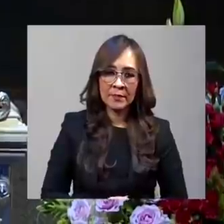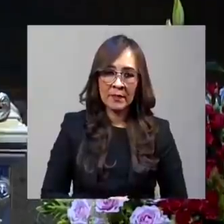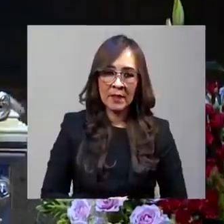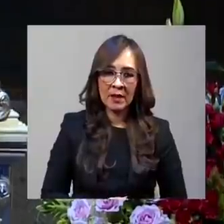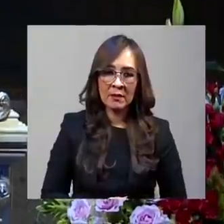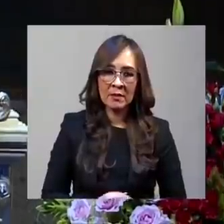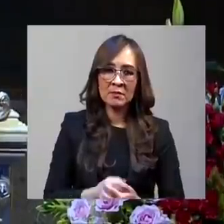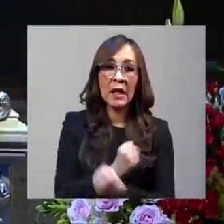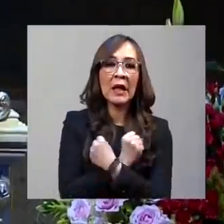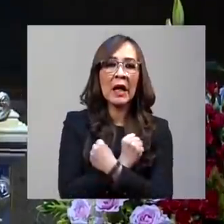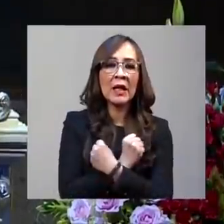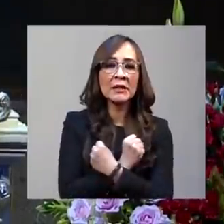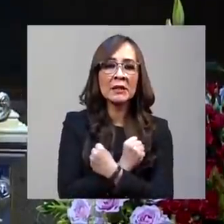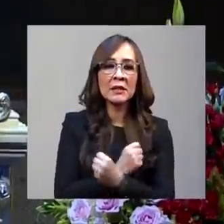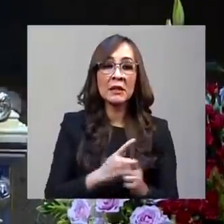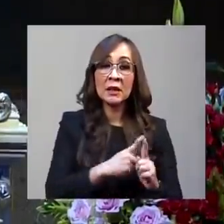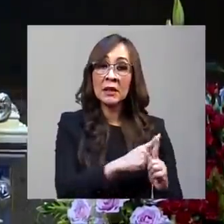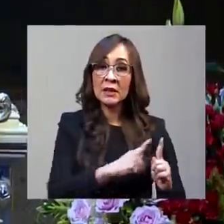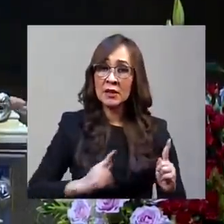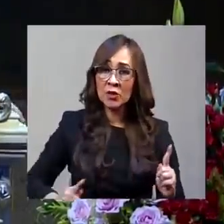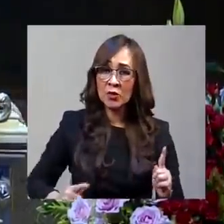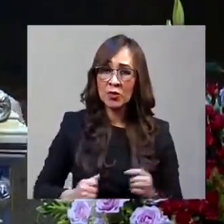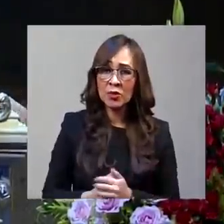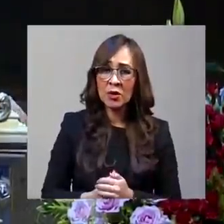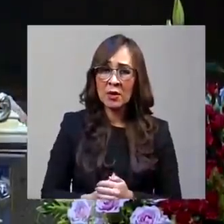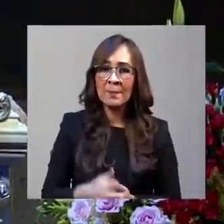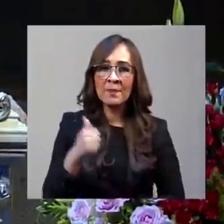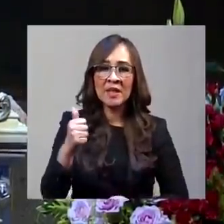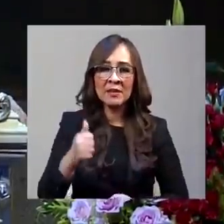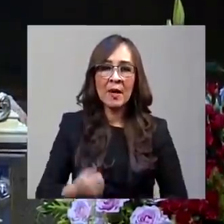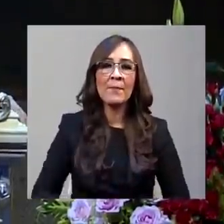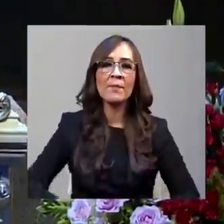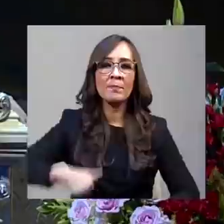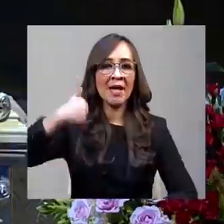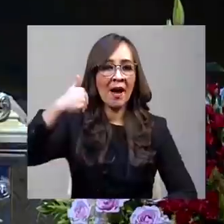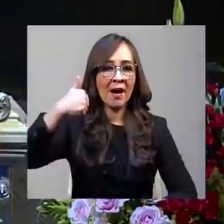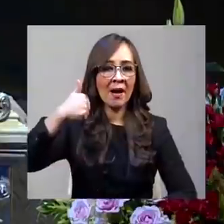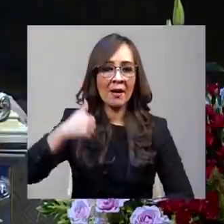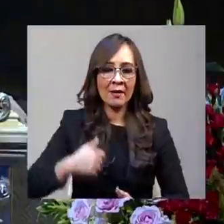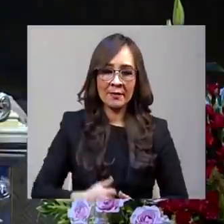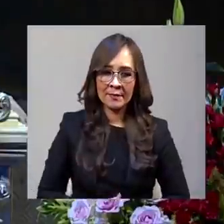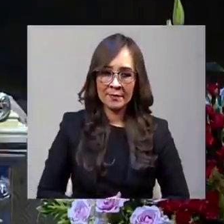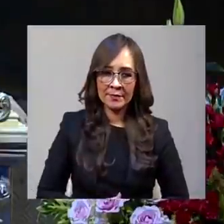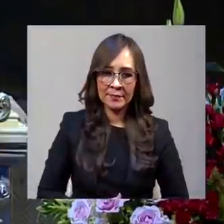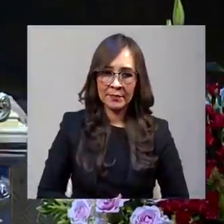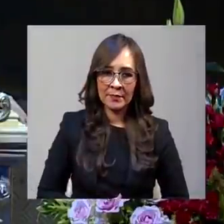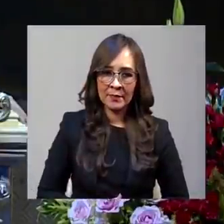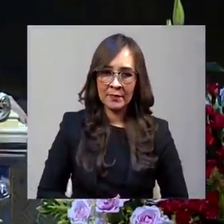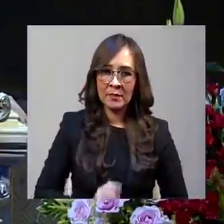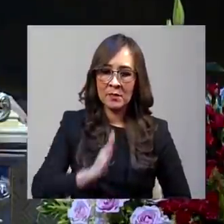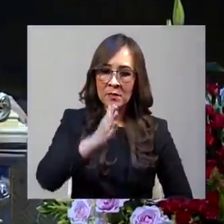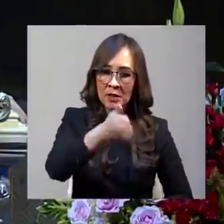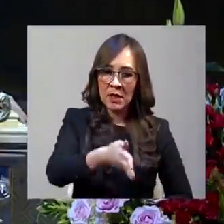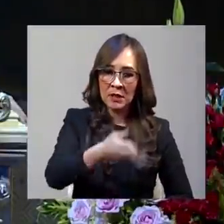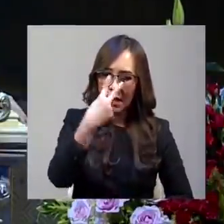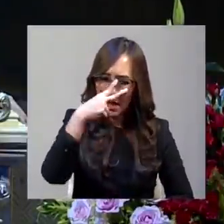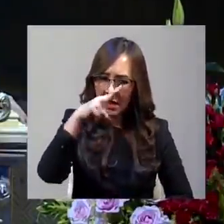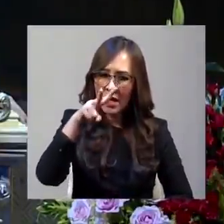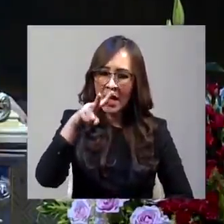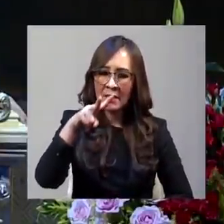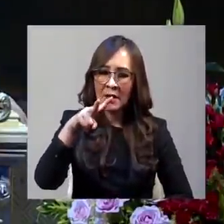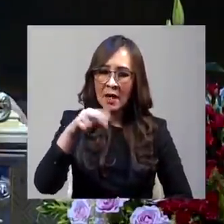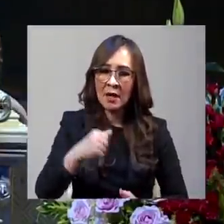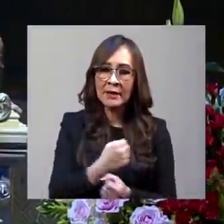kasih Kristus membawa kami pada kemenangan, kemajuan, dan kedahsyatan. Jamah, jamah, jamah dengan